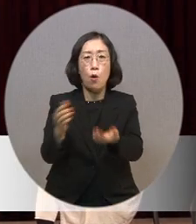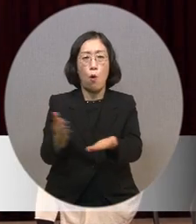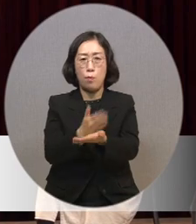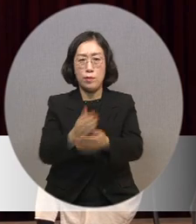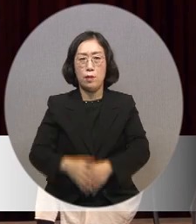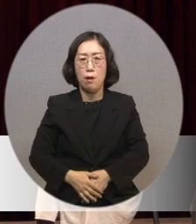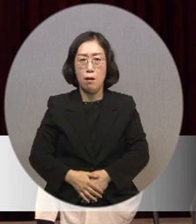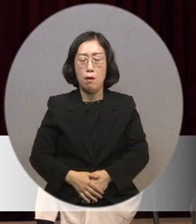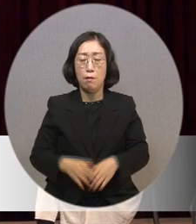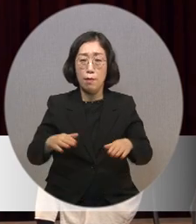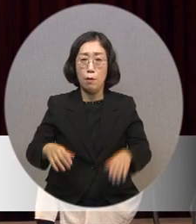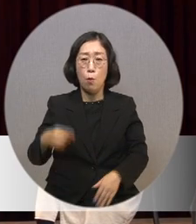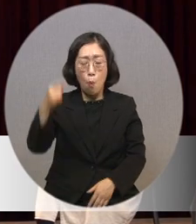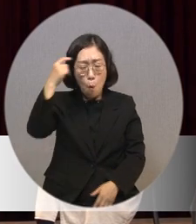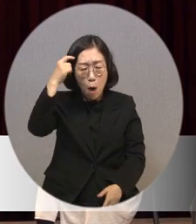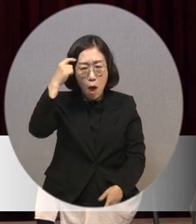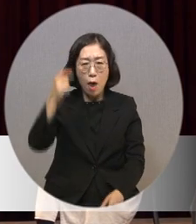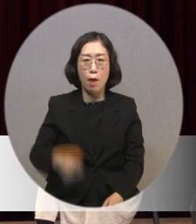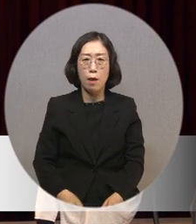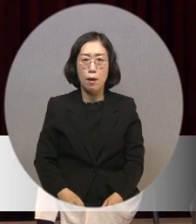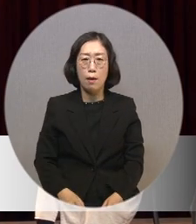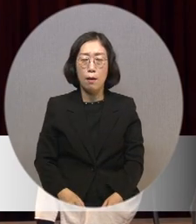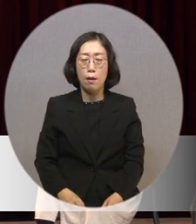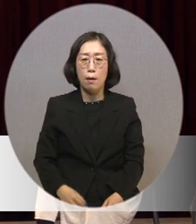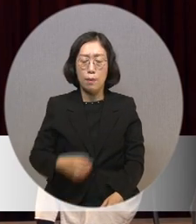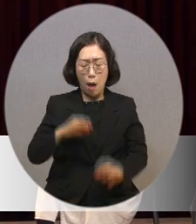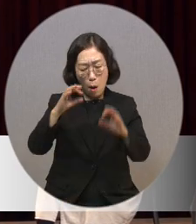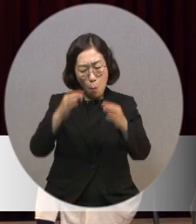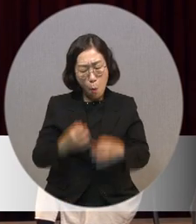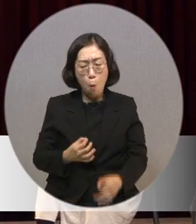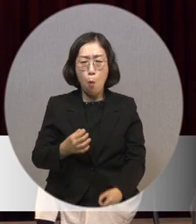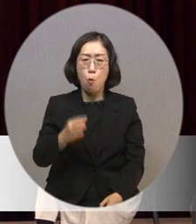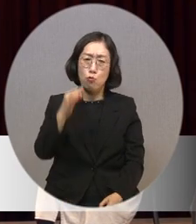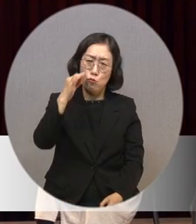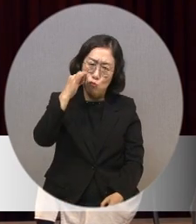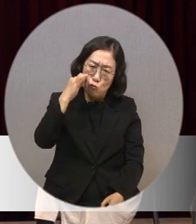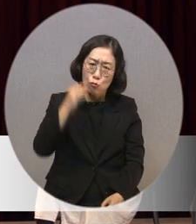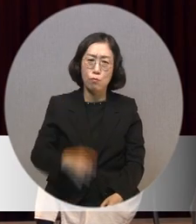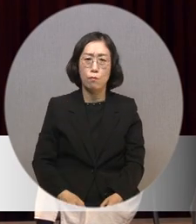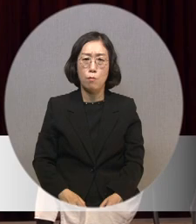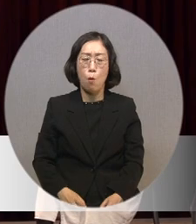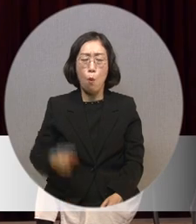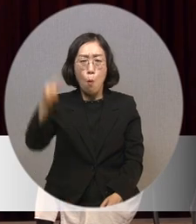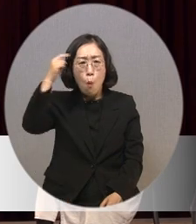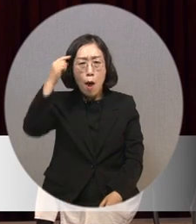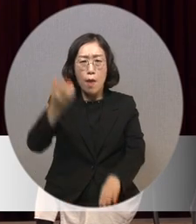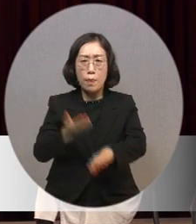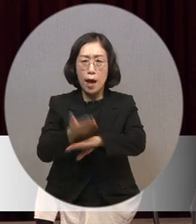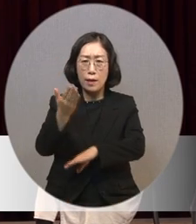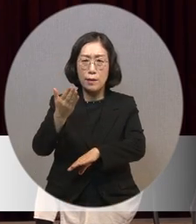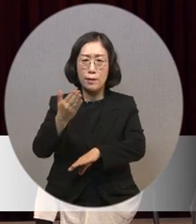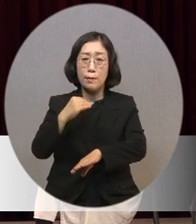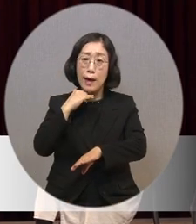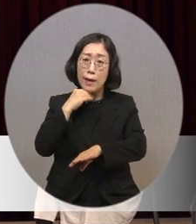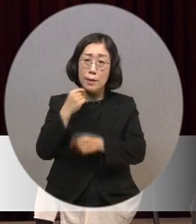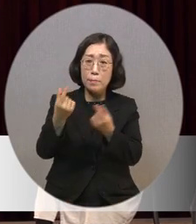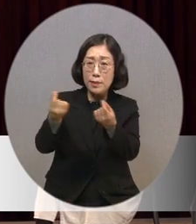왜 그랬을까, 난 내가 궁금하다, 내가 외톨이